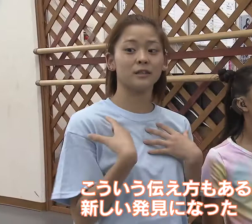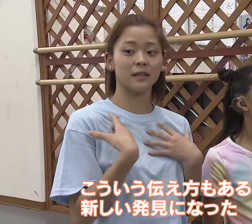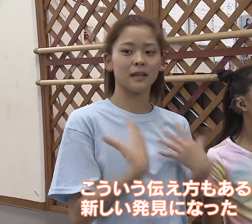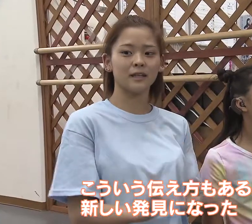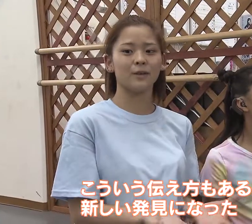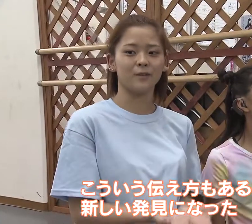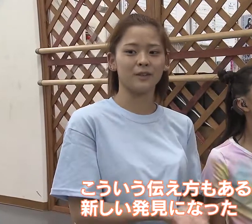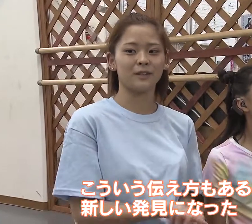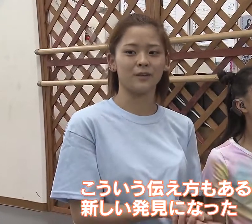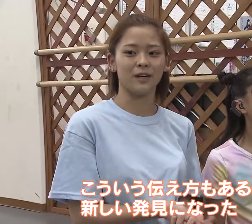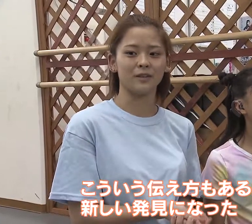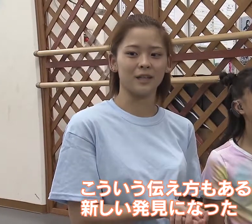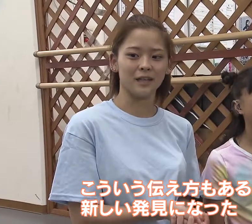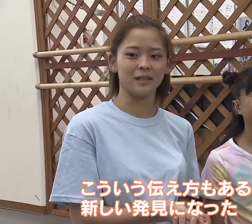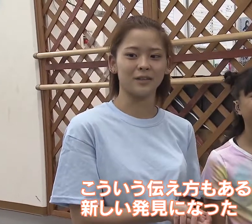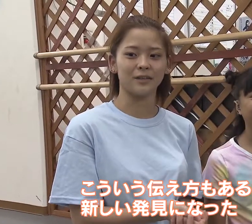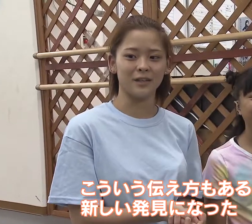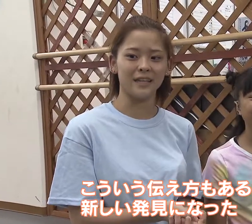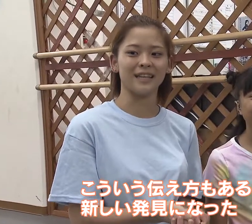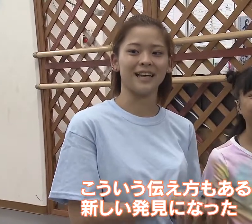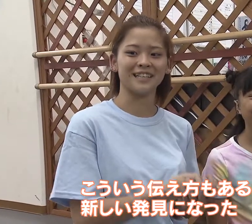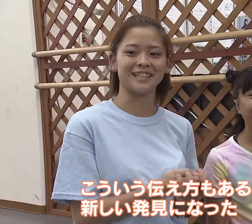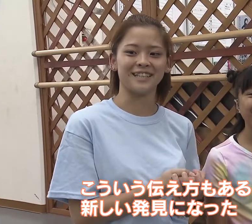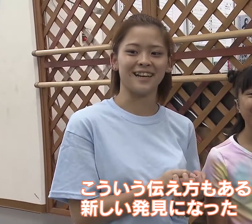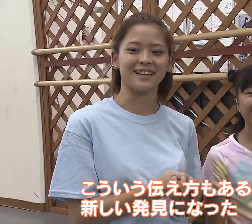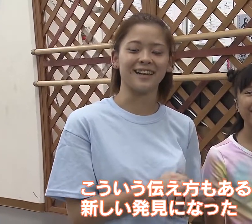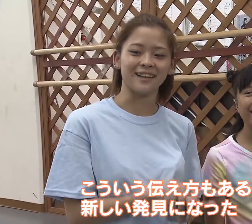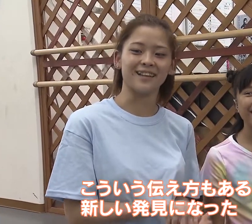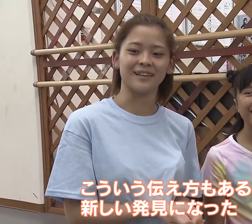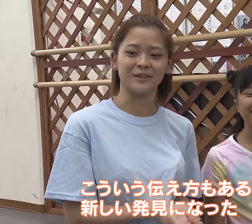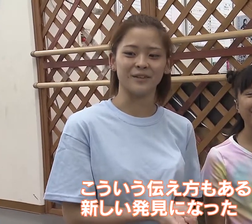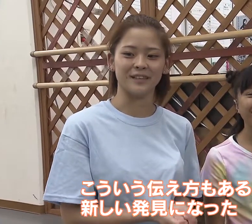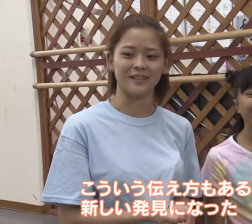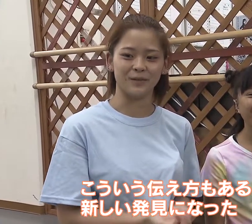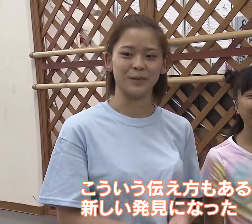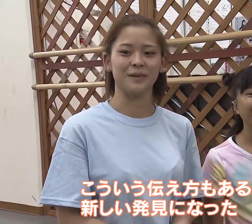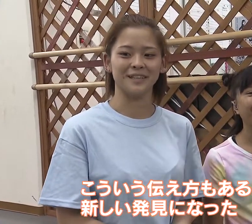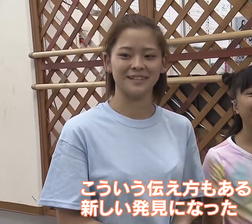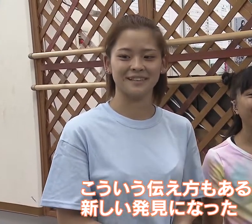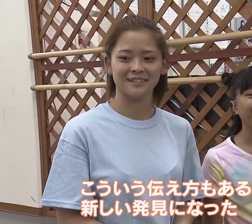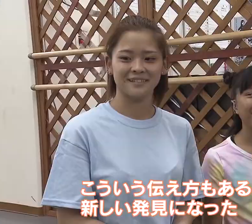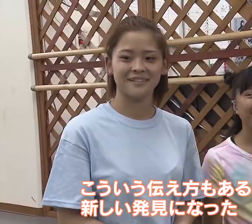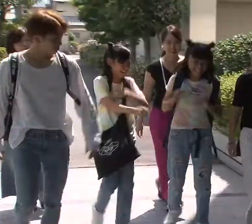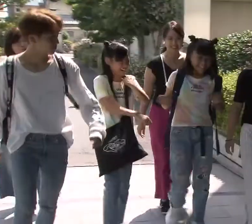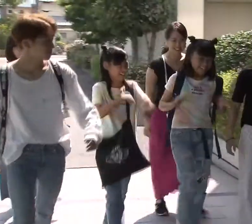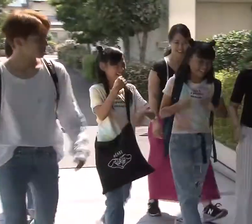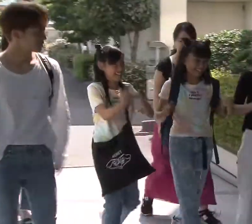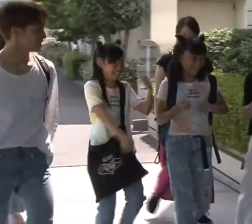な、 あ、こういう伝え方も人にはあるんだなっていうふうに、新しい発見かなというふうに思います。